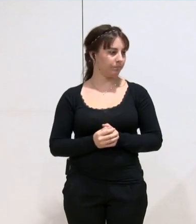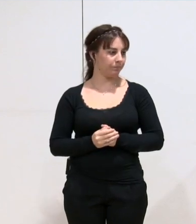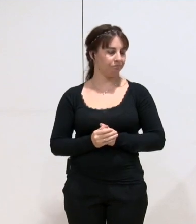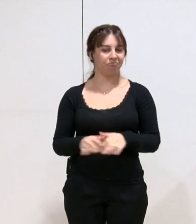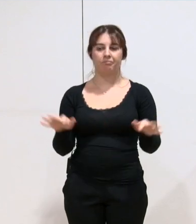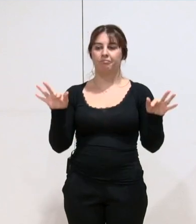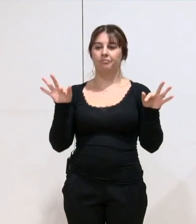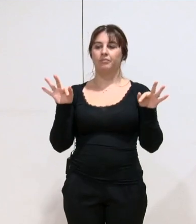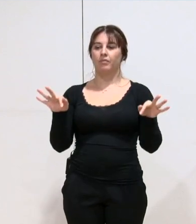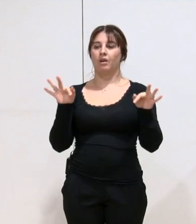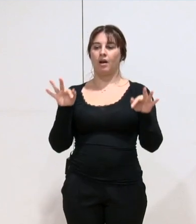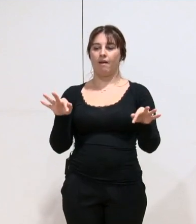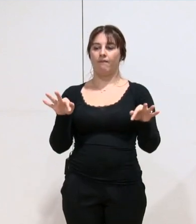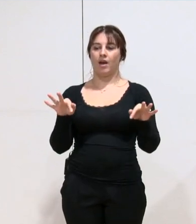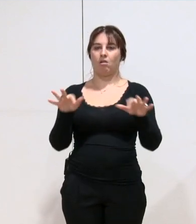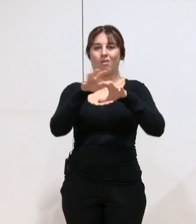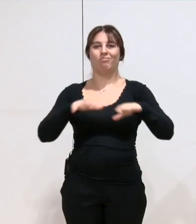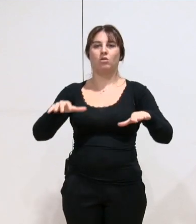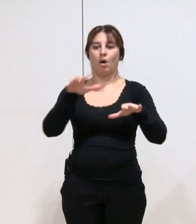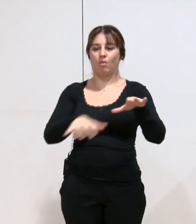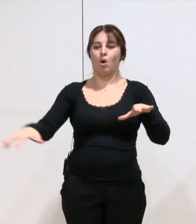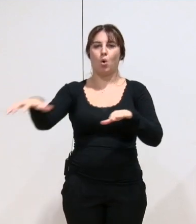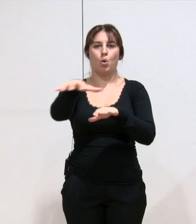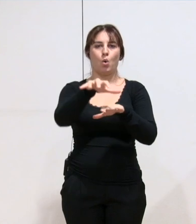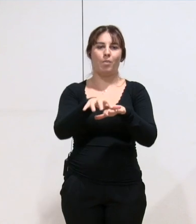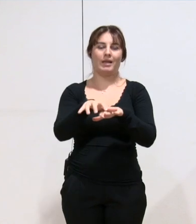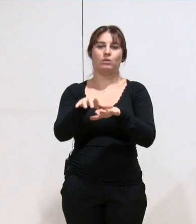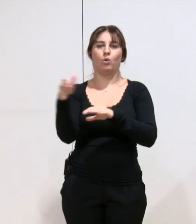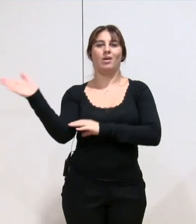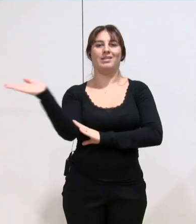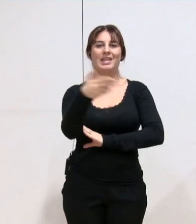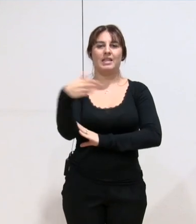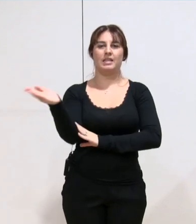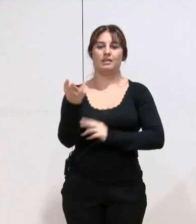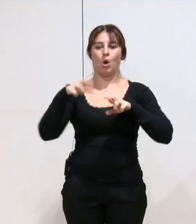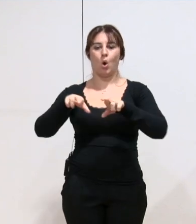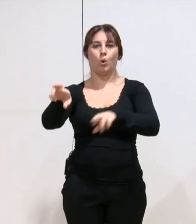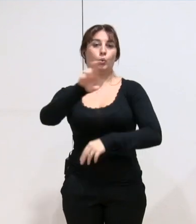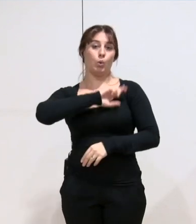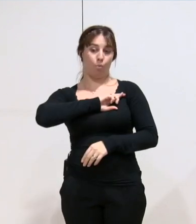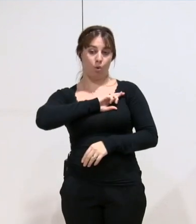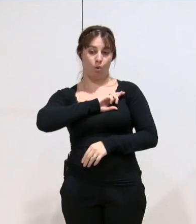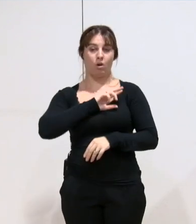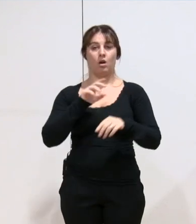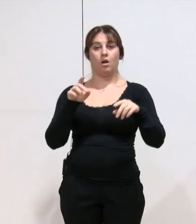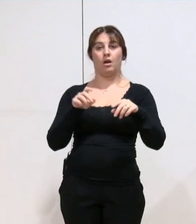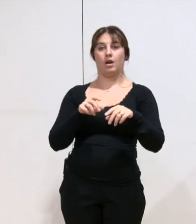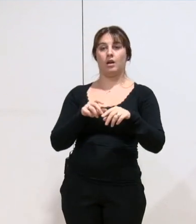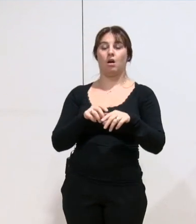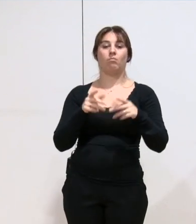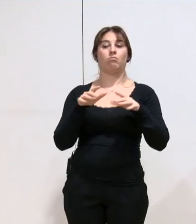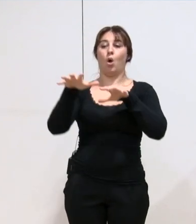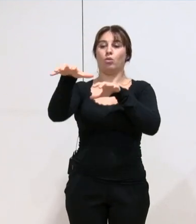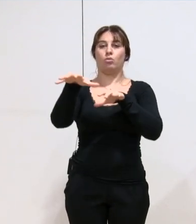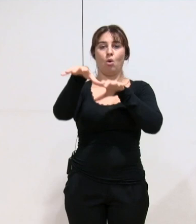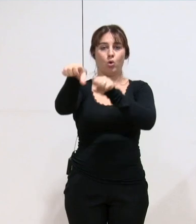Elle porte sur le complexe de tennis donc de la rue du Repos et la convention d'occupation du domaine public,